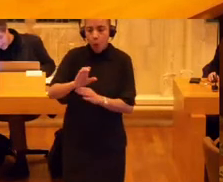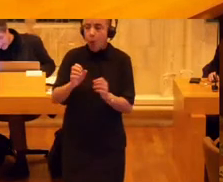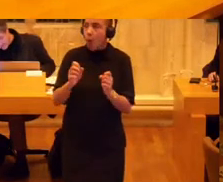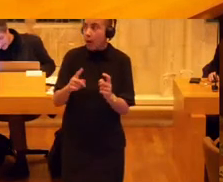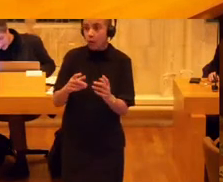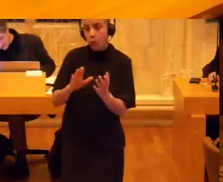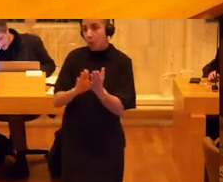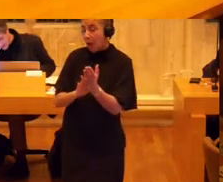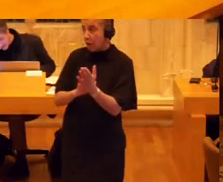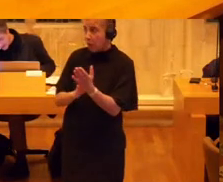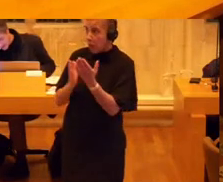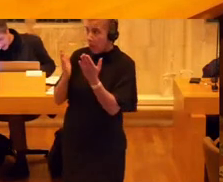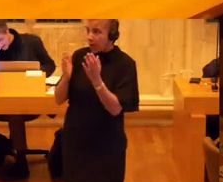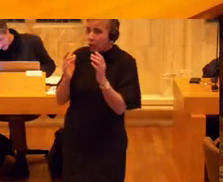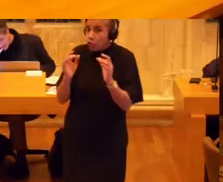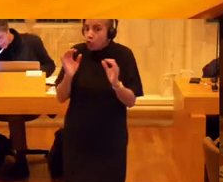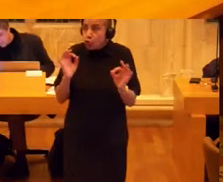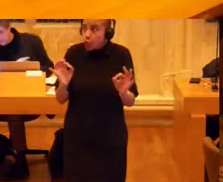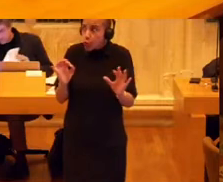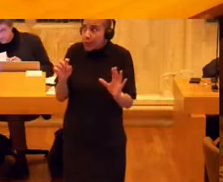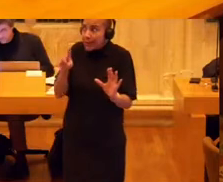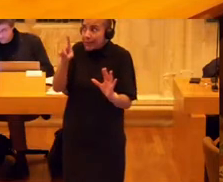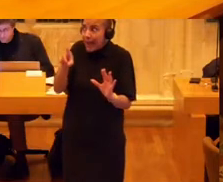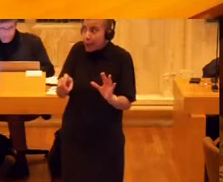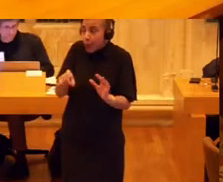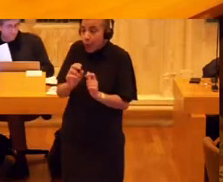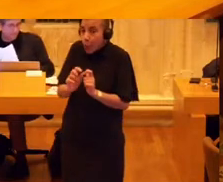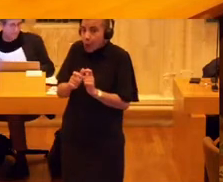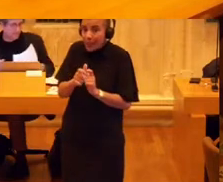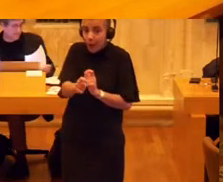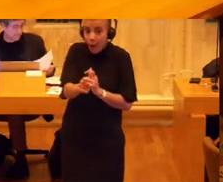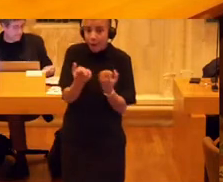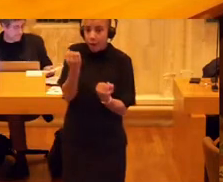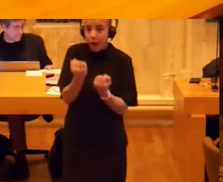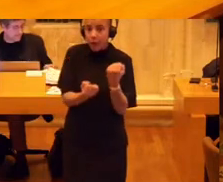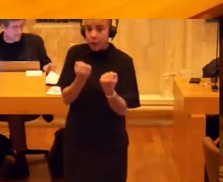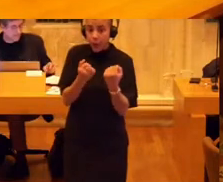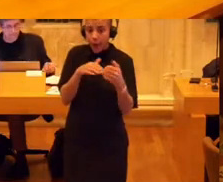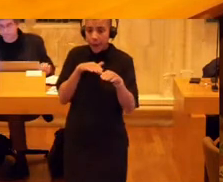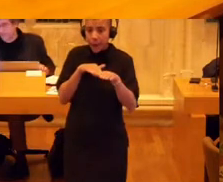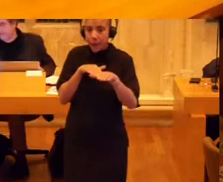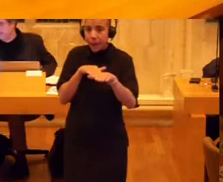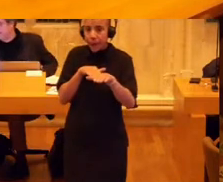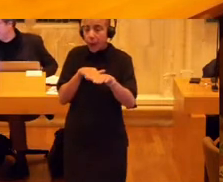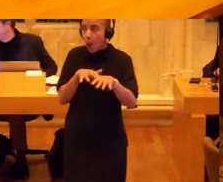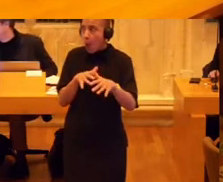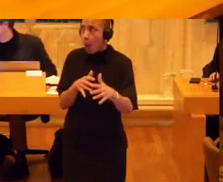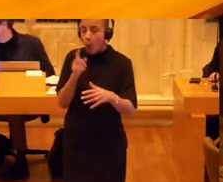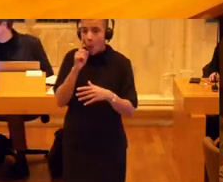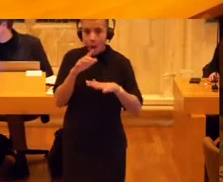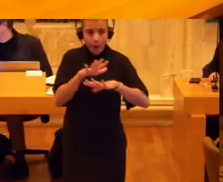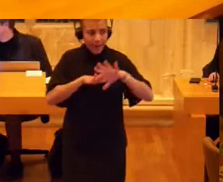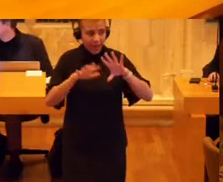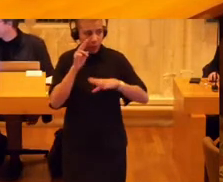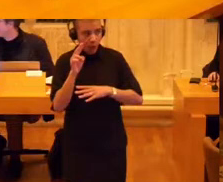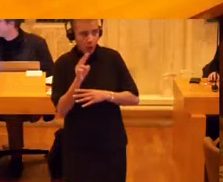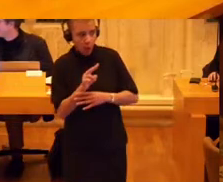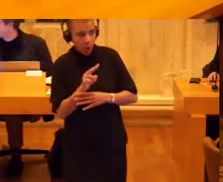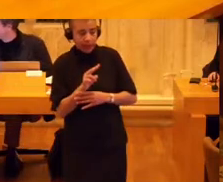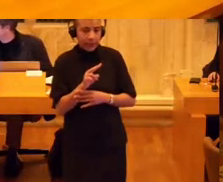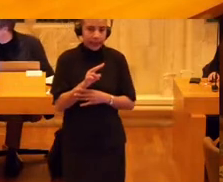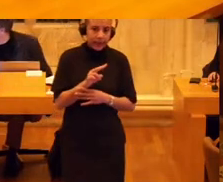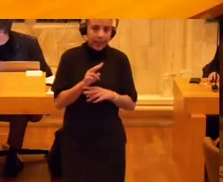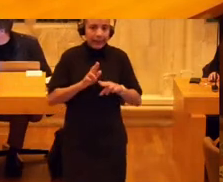l'impact sur le trafic automobile? Parce que quand on voit l'aménagement, on peut penser qu'il y